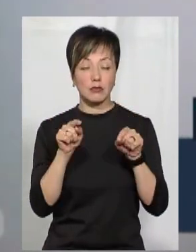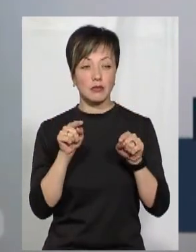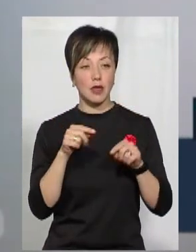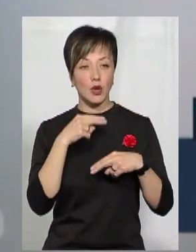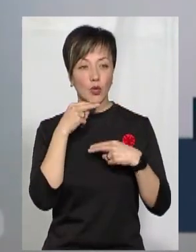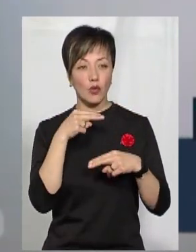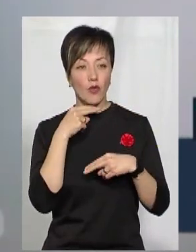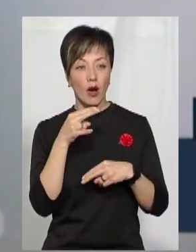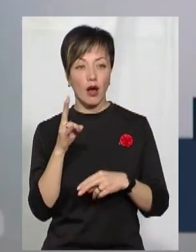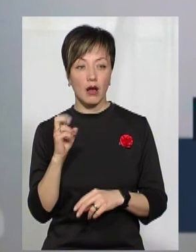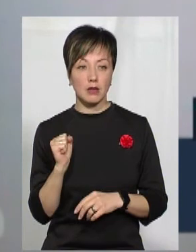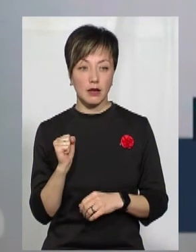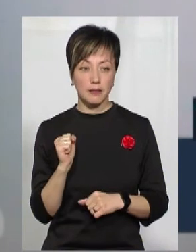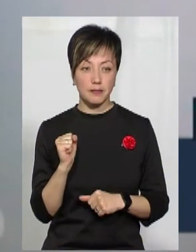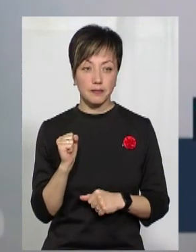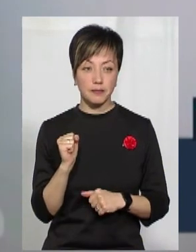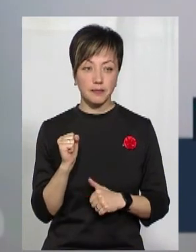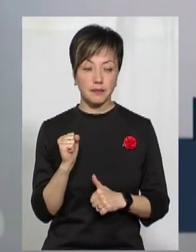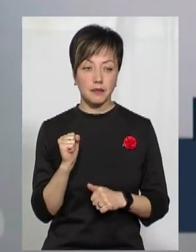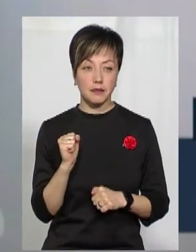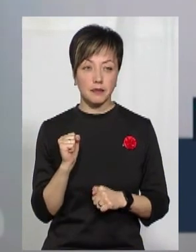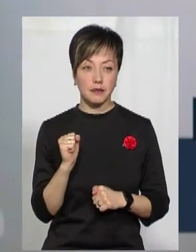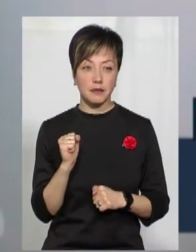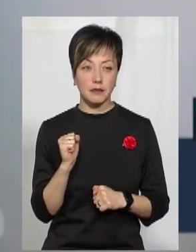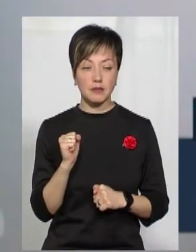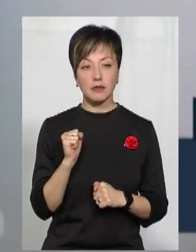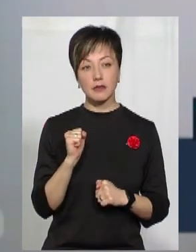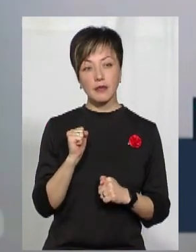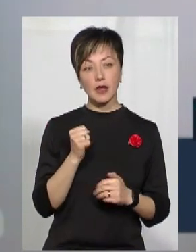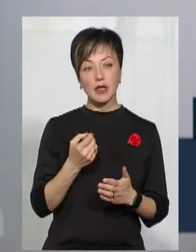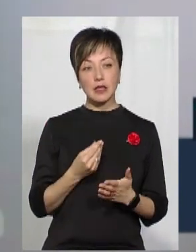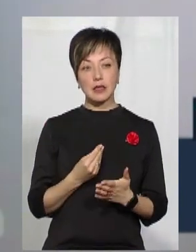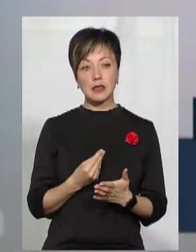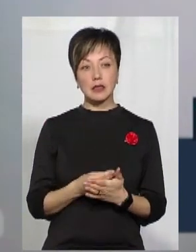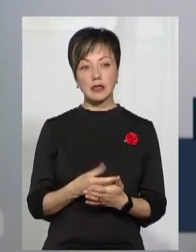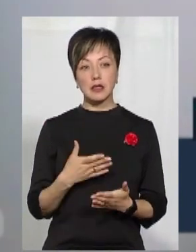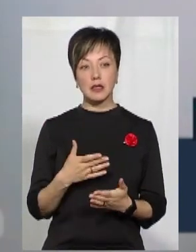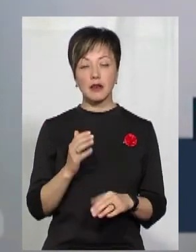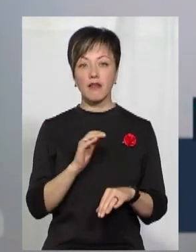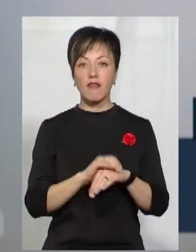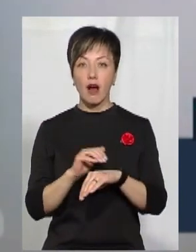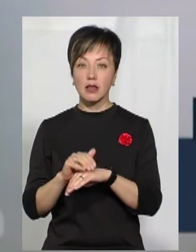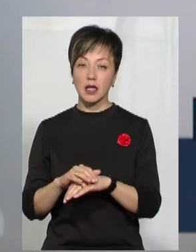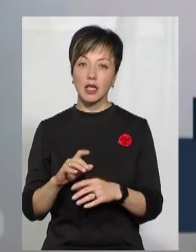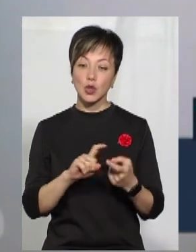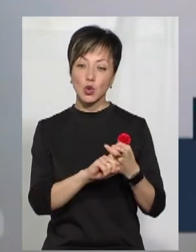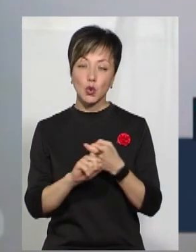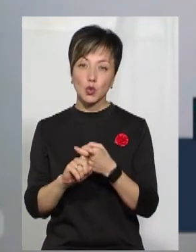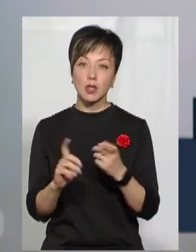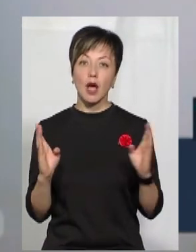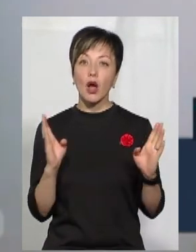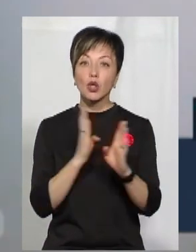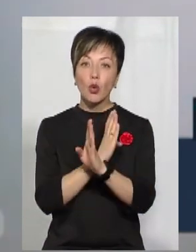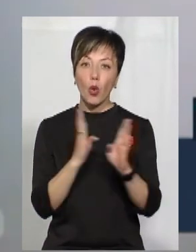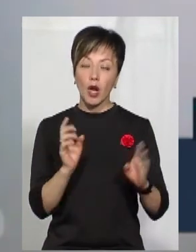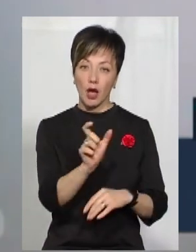зосереджується увага на таких цінних саме фактах, які стосуються долі людей, які